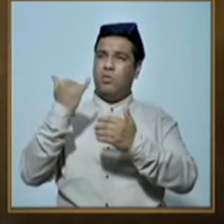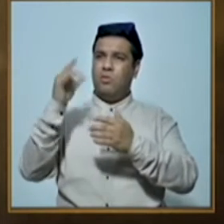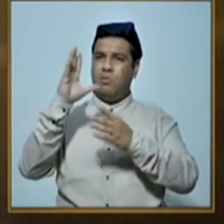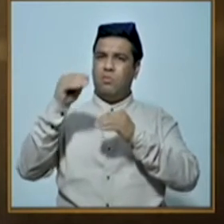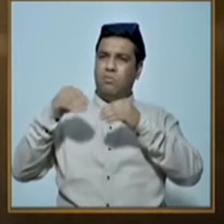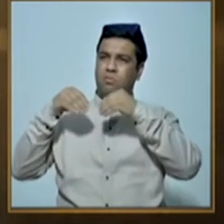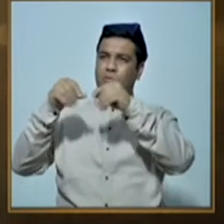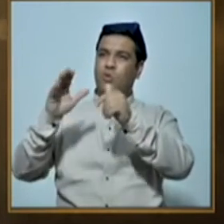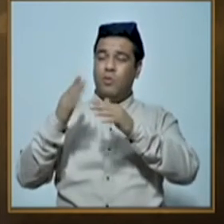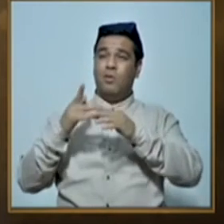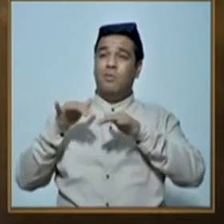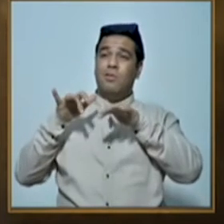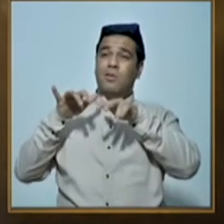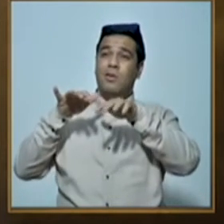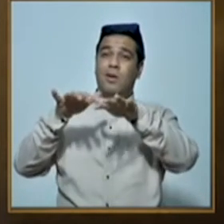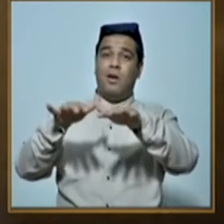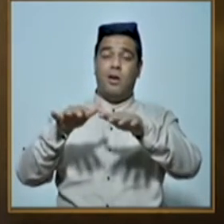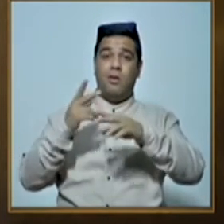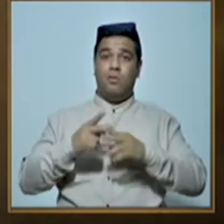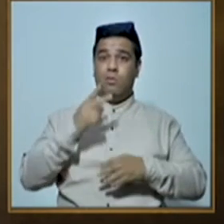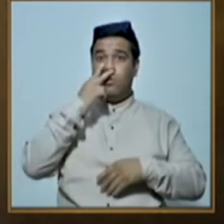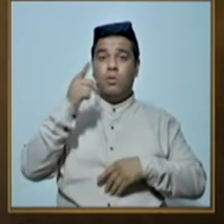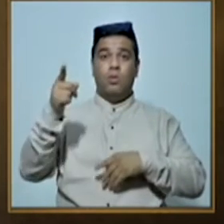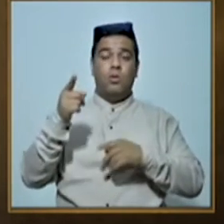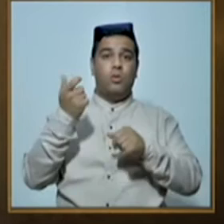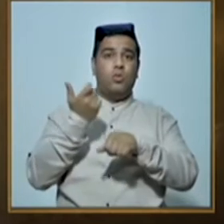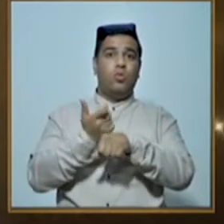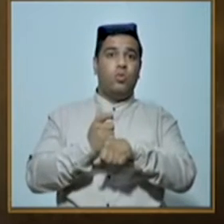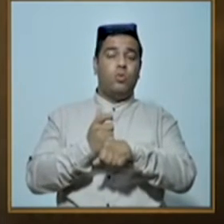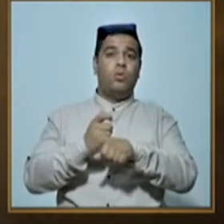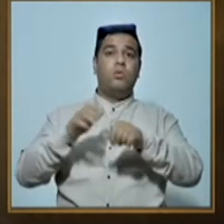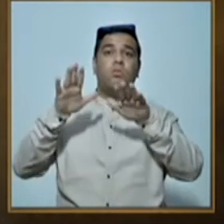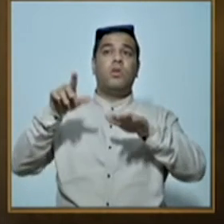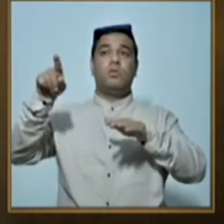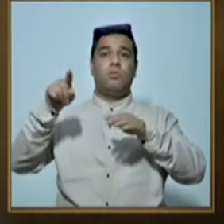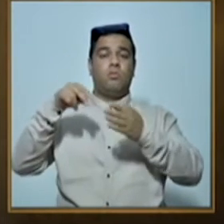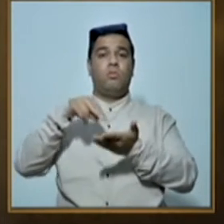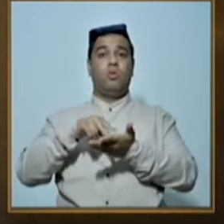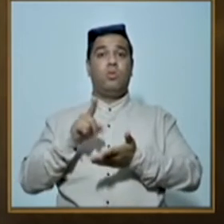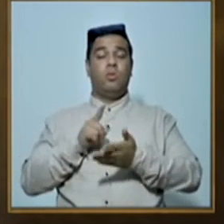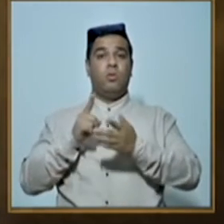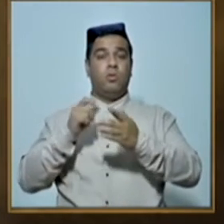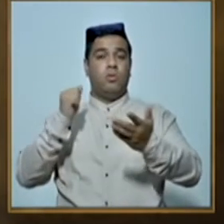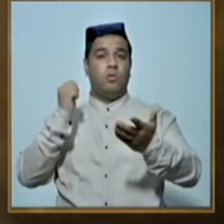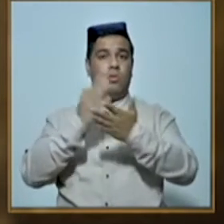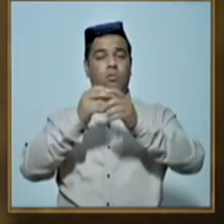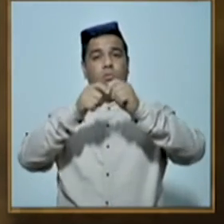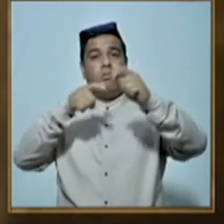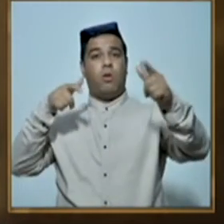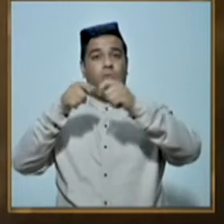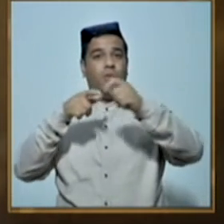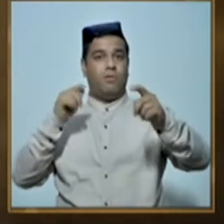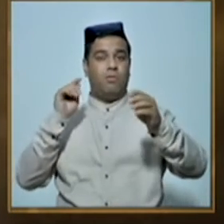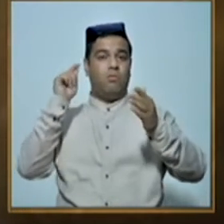jig'ini yozib qo'yamiz deb ketishayotganda ular bir juda mustahkam joyda paylaşıp turgan ekan birdaniga kamon o'qini yog'dirishib